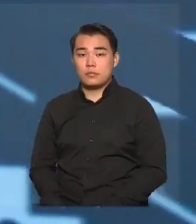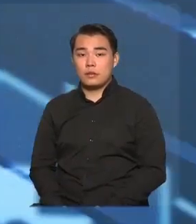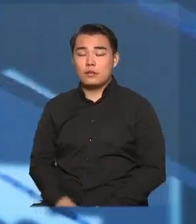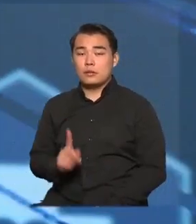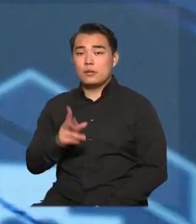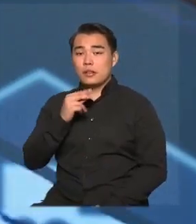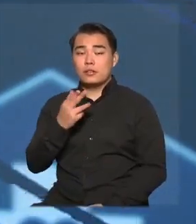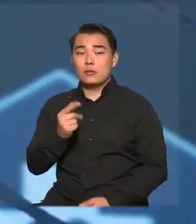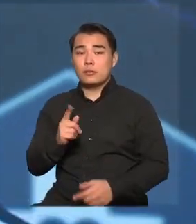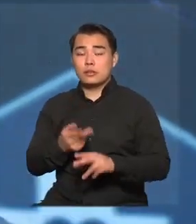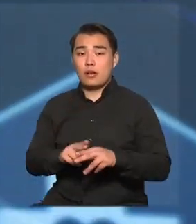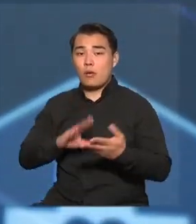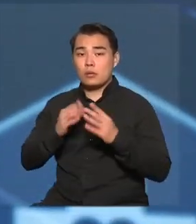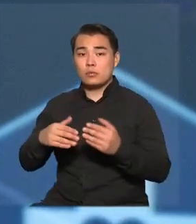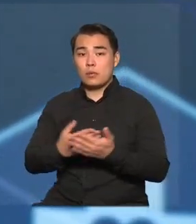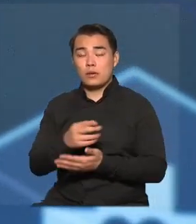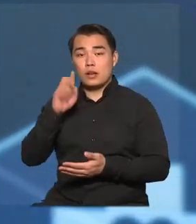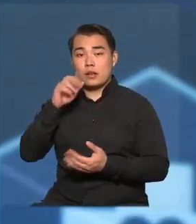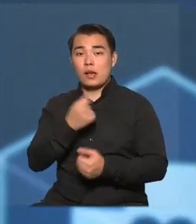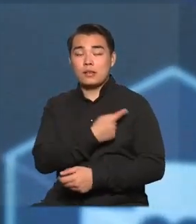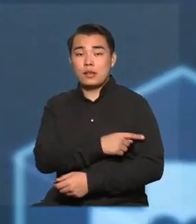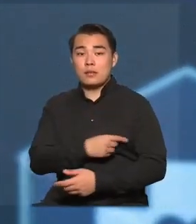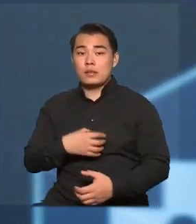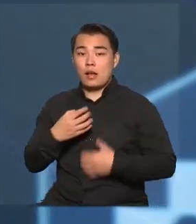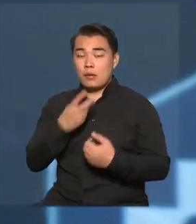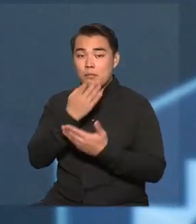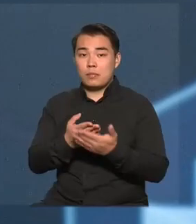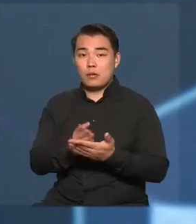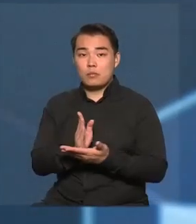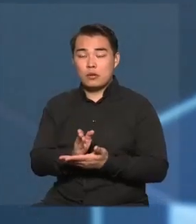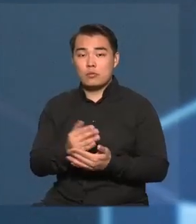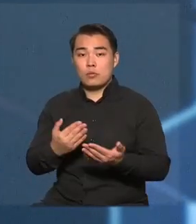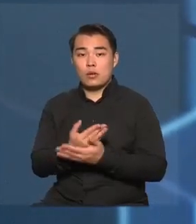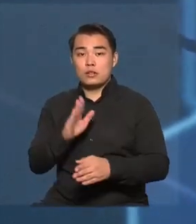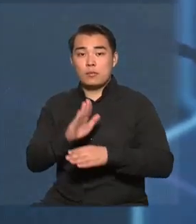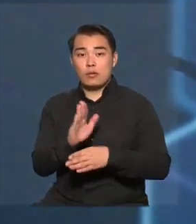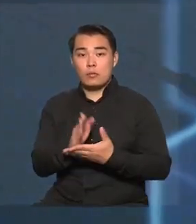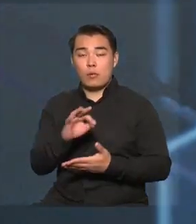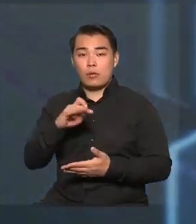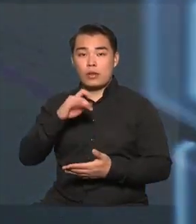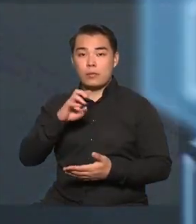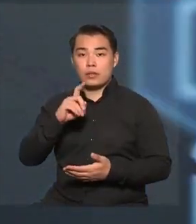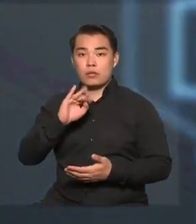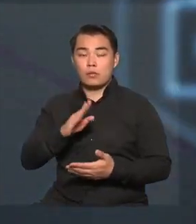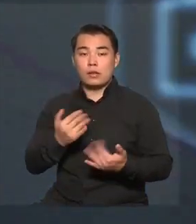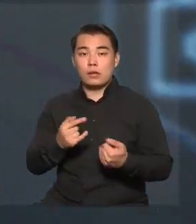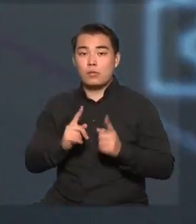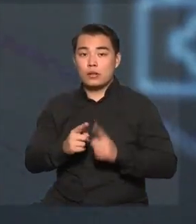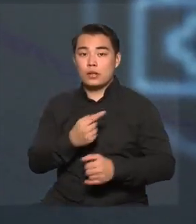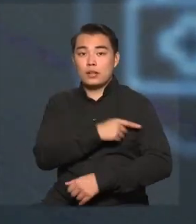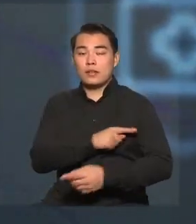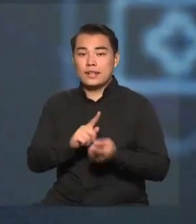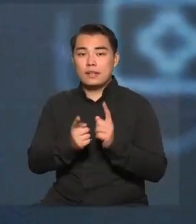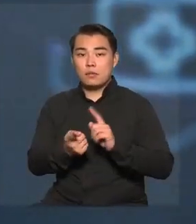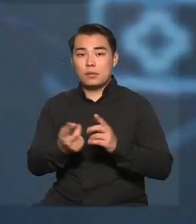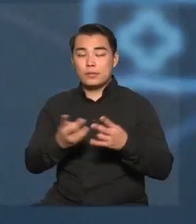Не де болса, жаңа үкімет денсаулық сақтау саласына ден қоятын секілді. Өйткені Олжас Бектеновте отандық медицинаға түбегейлі реформа